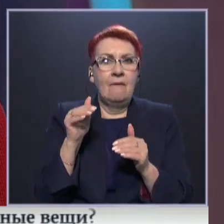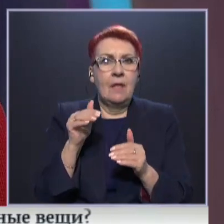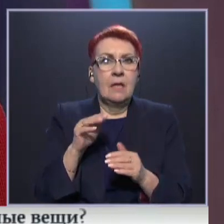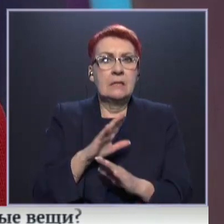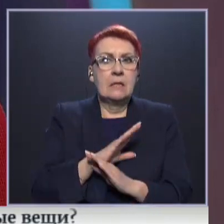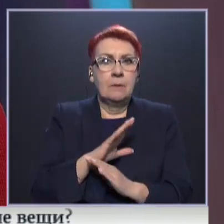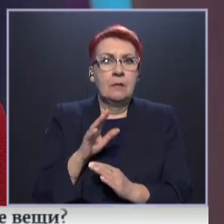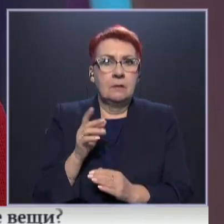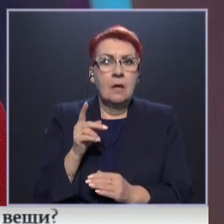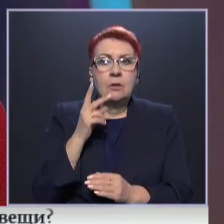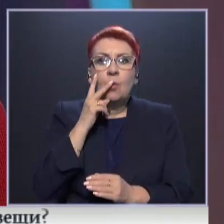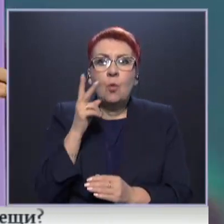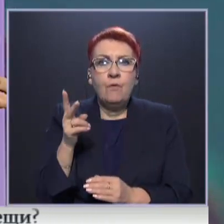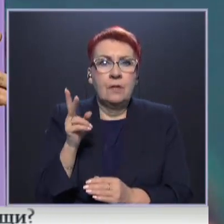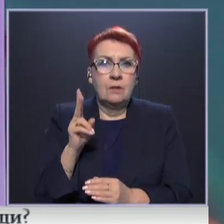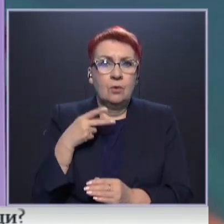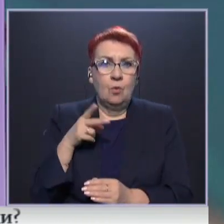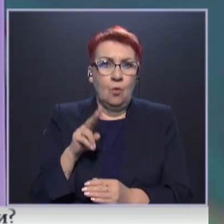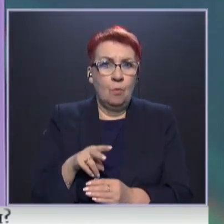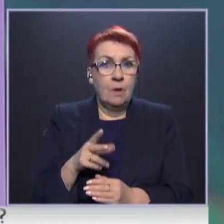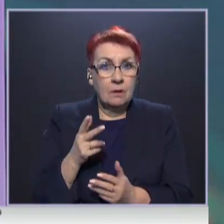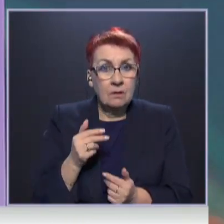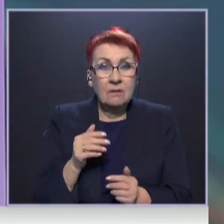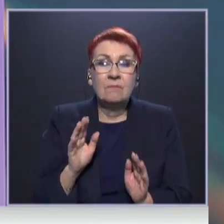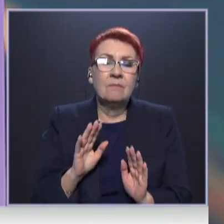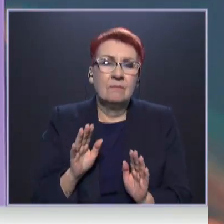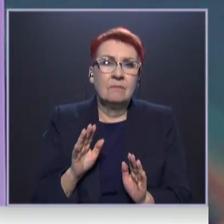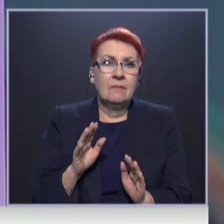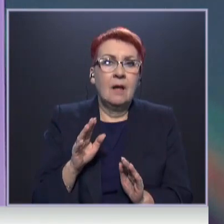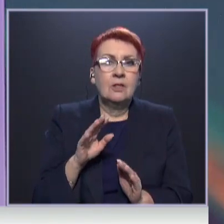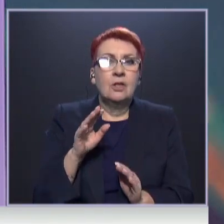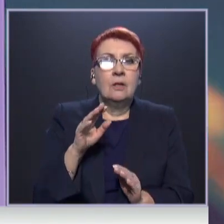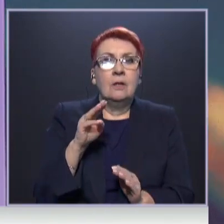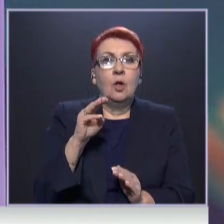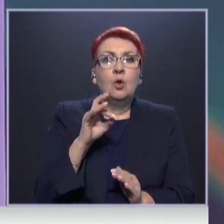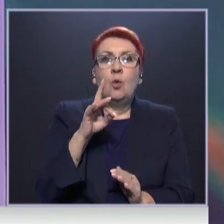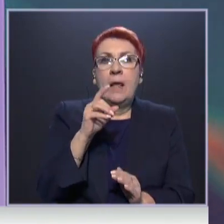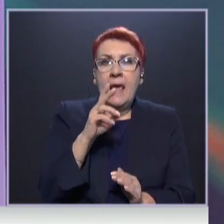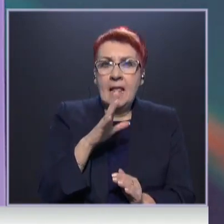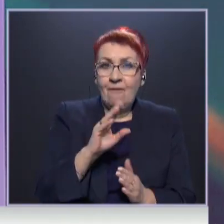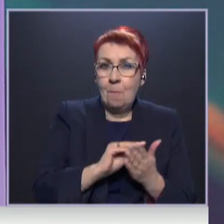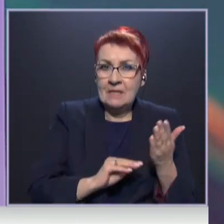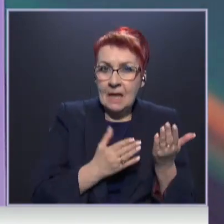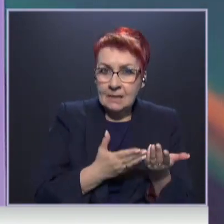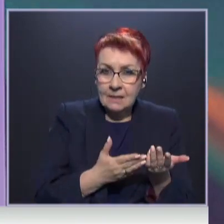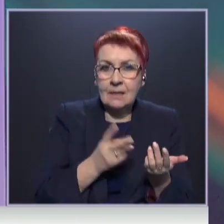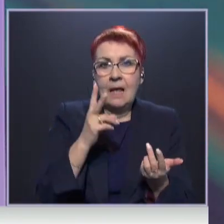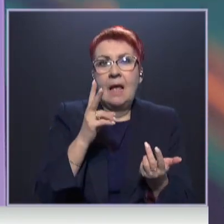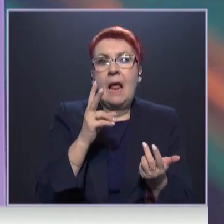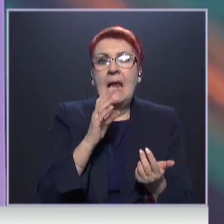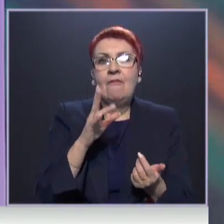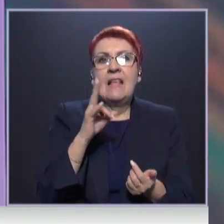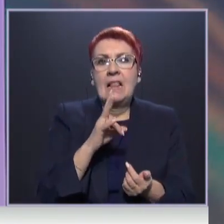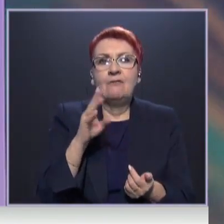Увидеть усопшего. Многие наши писатели, Иван Сергеевич Тургенев, Лев Николаевич